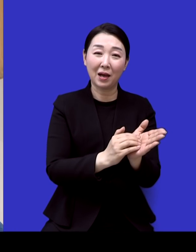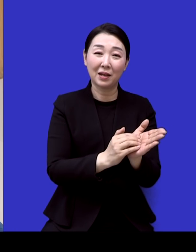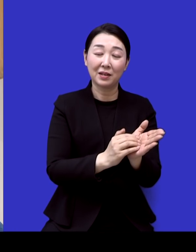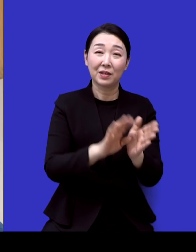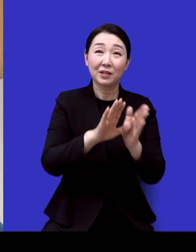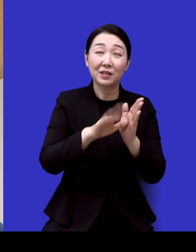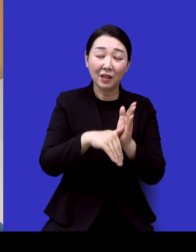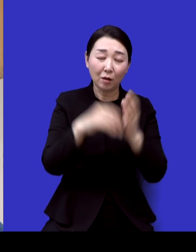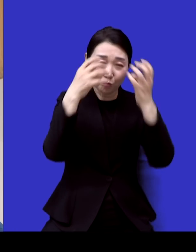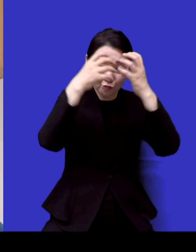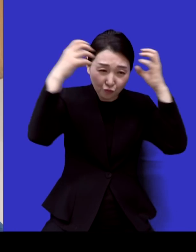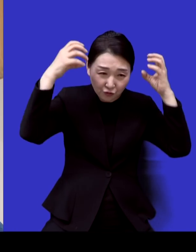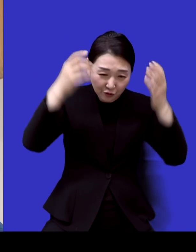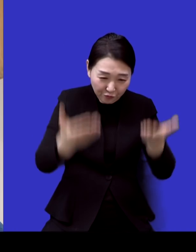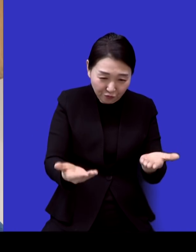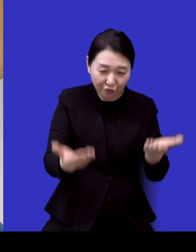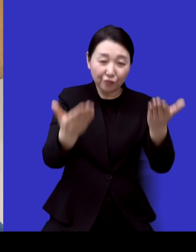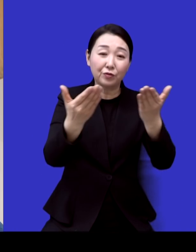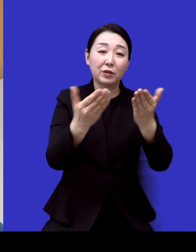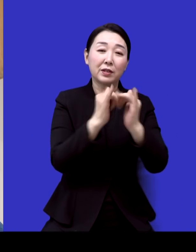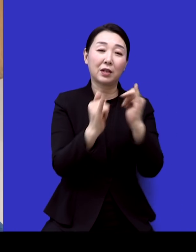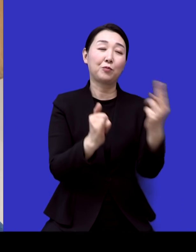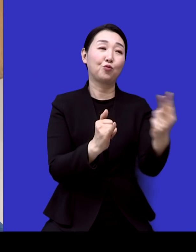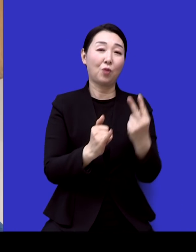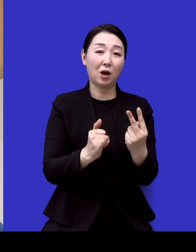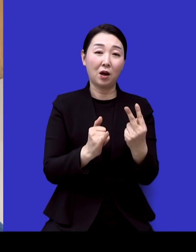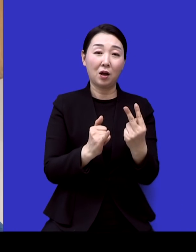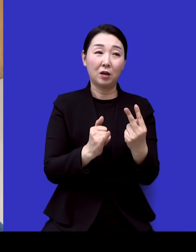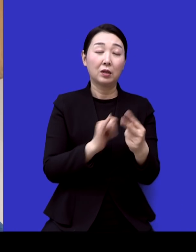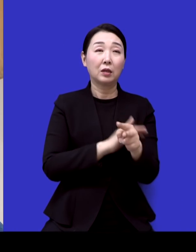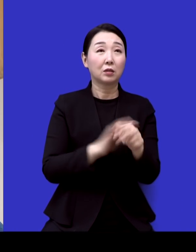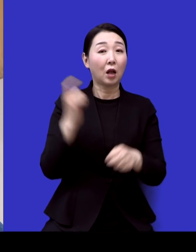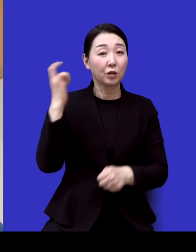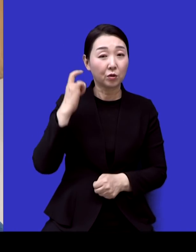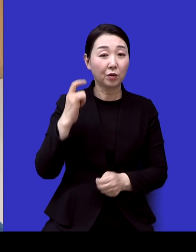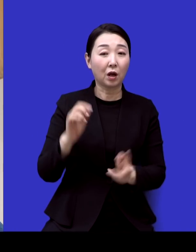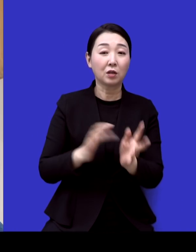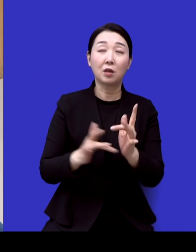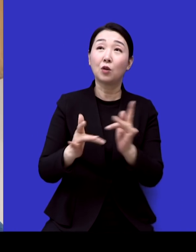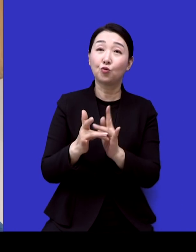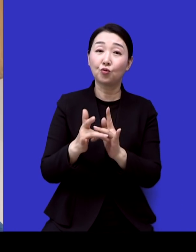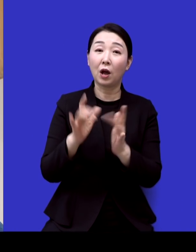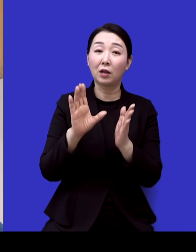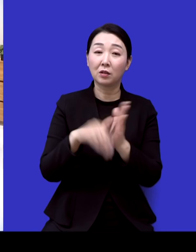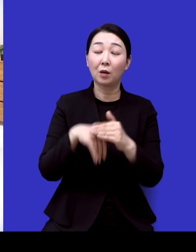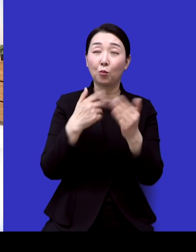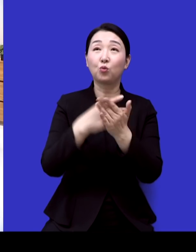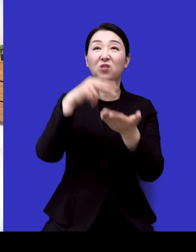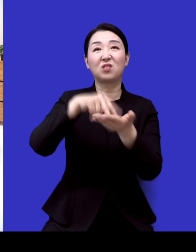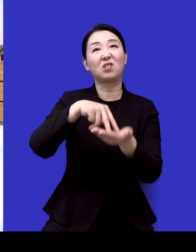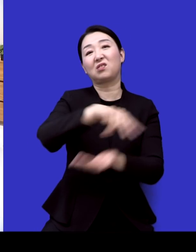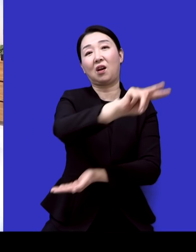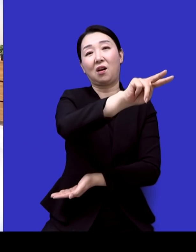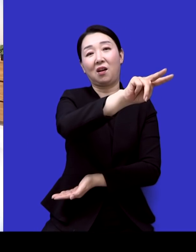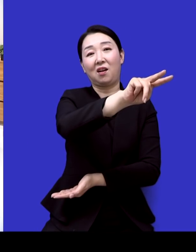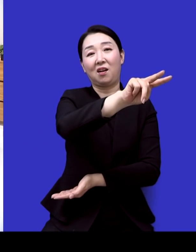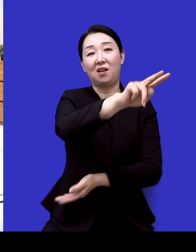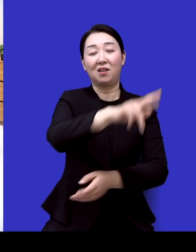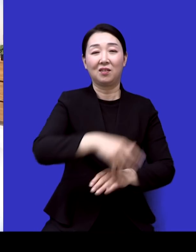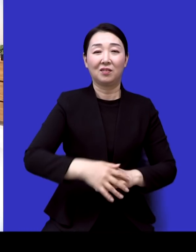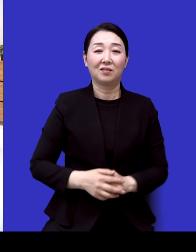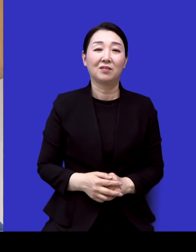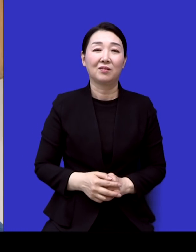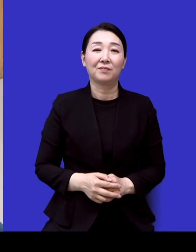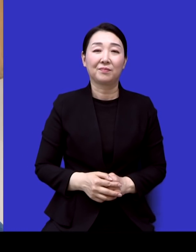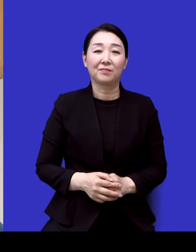무슬림 교도 두 분이 오셨는데 네. 잘 듣고 계시다가 제가 예수 하는 순간 딱 일어나서 나가시더라고요.